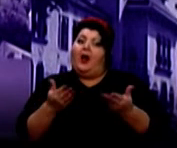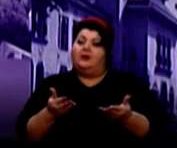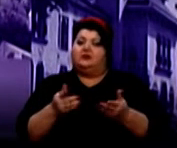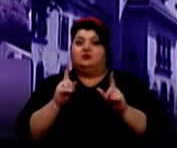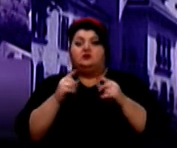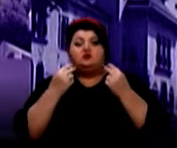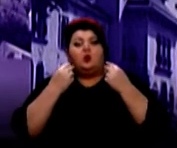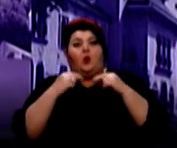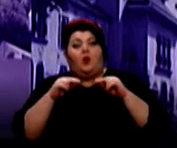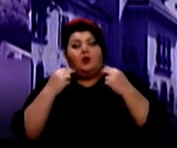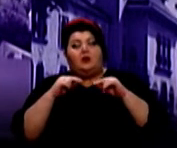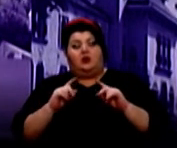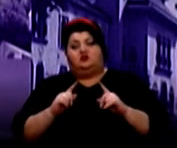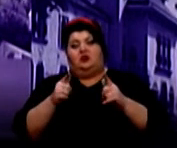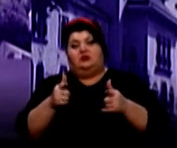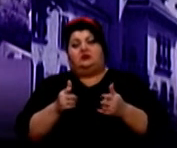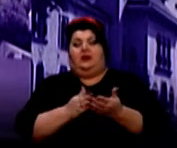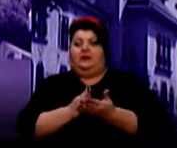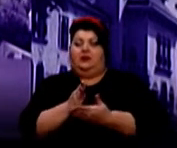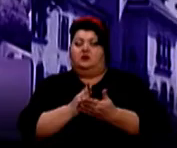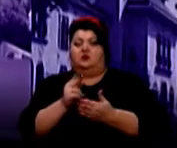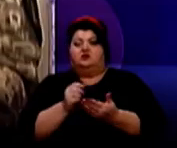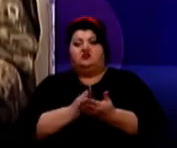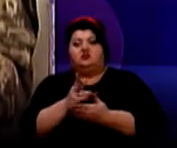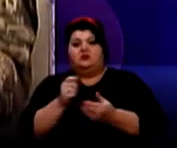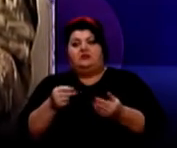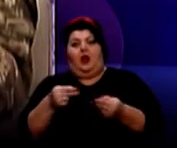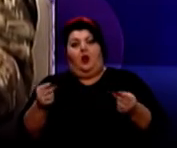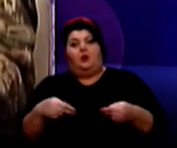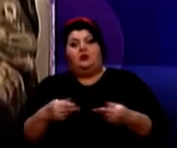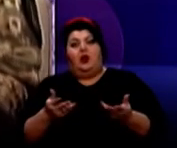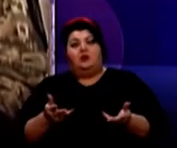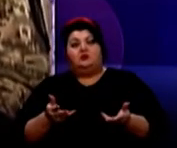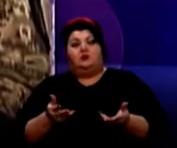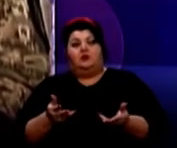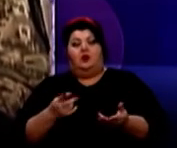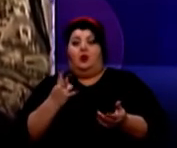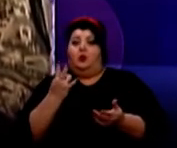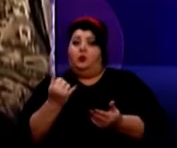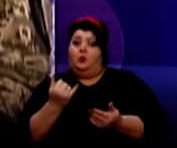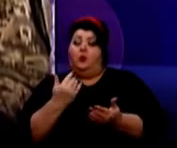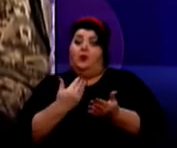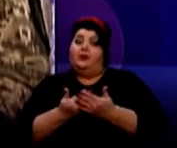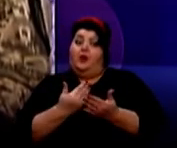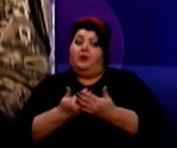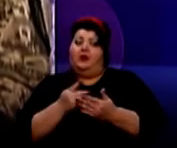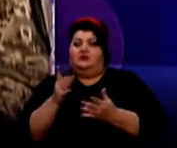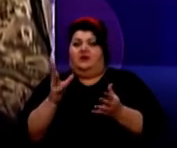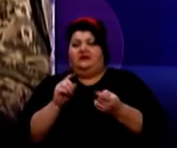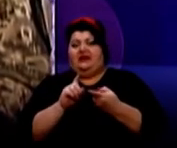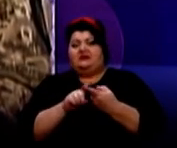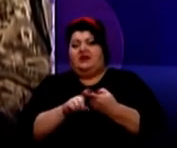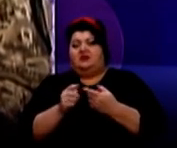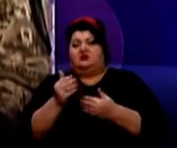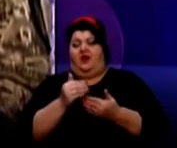краще? Йти на строкову службу чи служити за контрактом? Ну, наприклад, це все залежить від